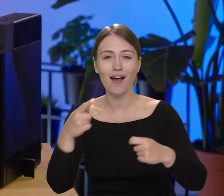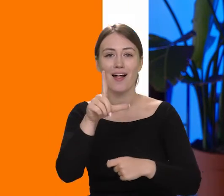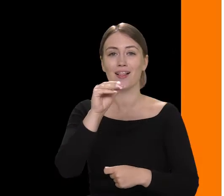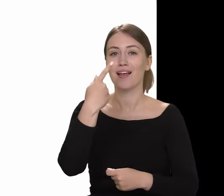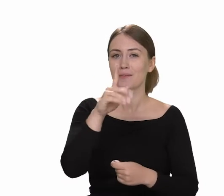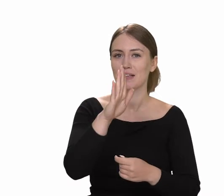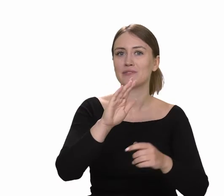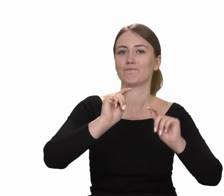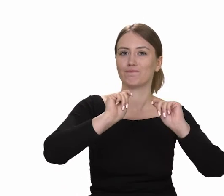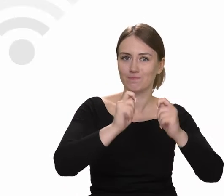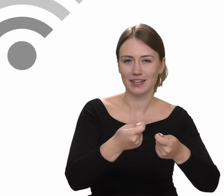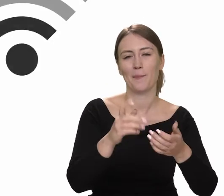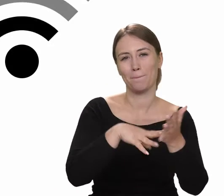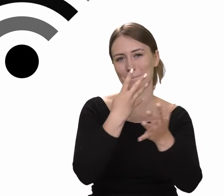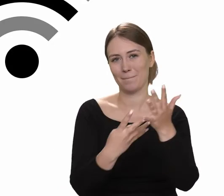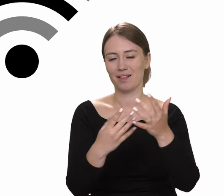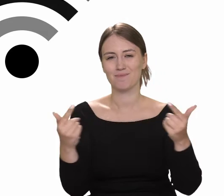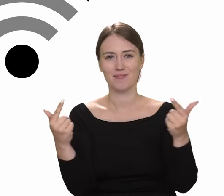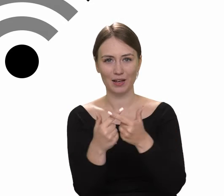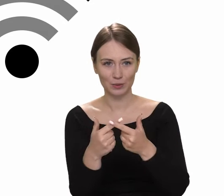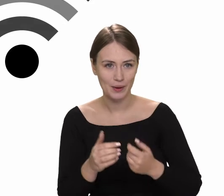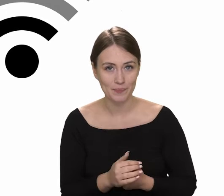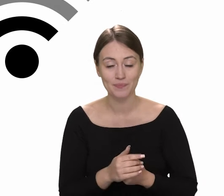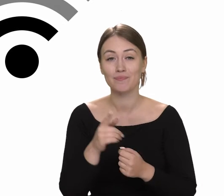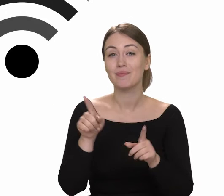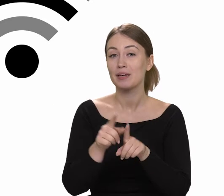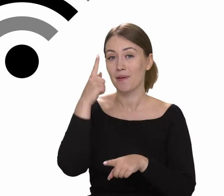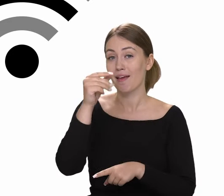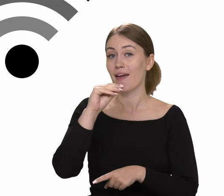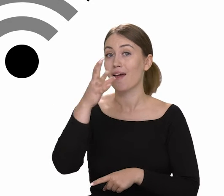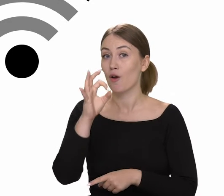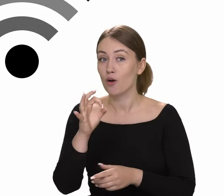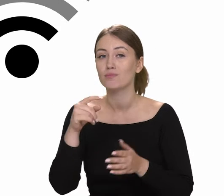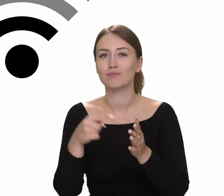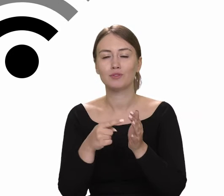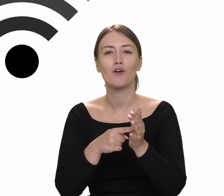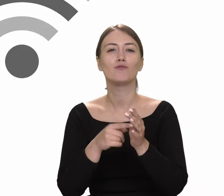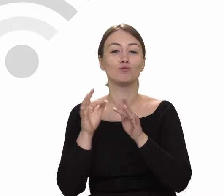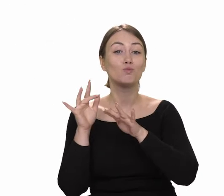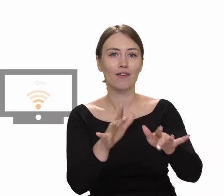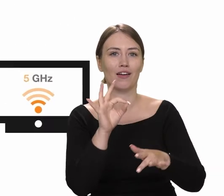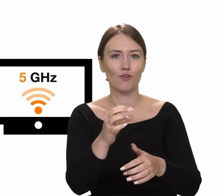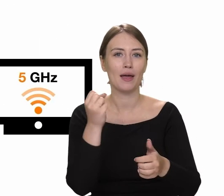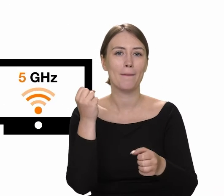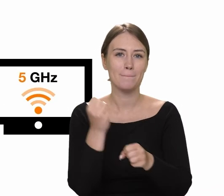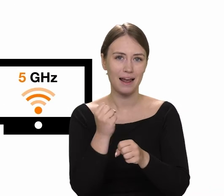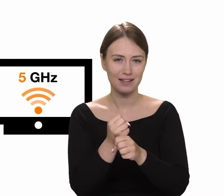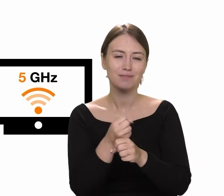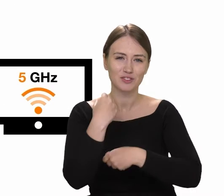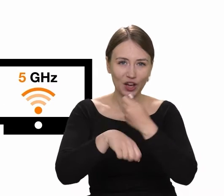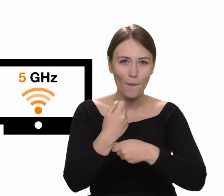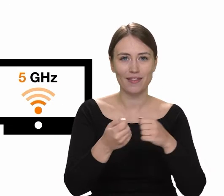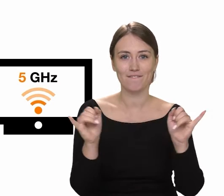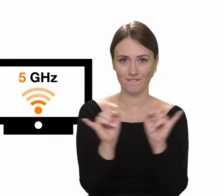harmonogramem. Pamiętaj też, że tryby Eco dla Wi-Fi i wzmacniacza wpływają na pracę sieci Wi-Fi. Oznacza to, że